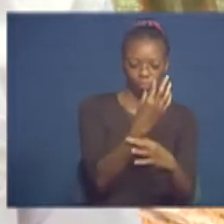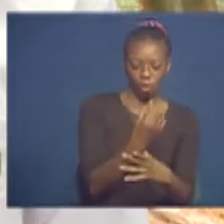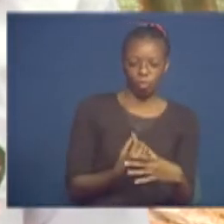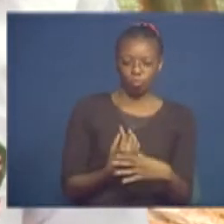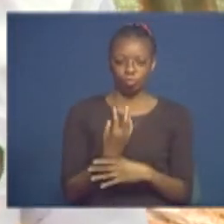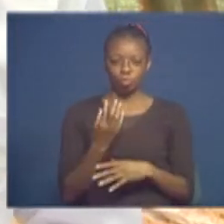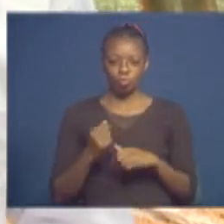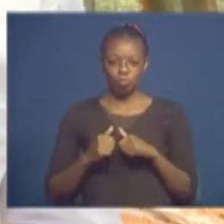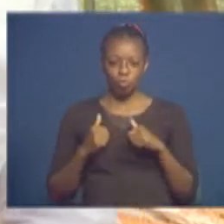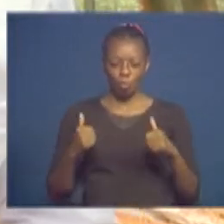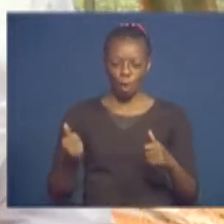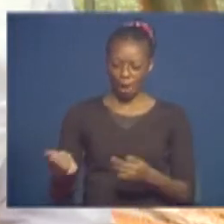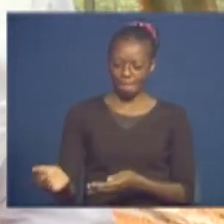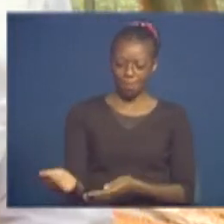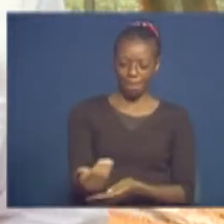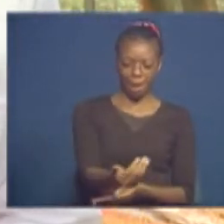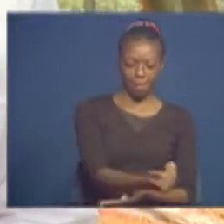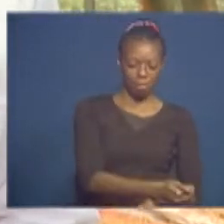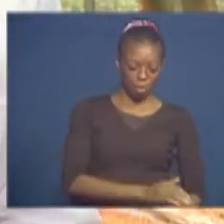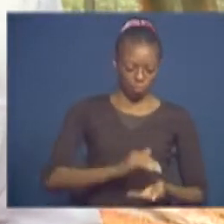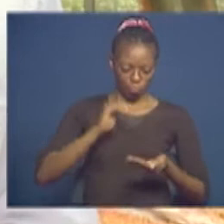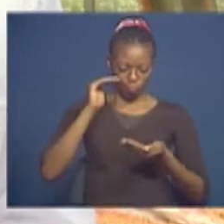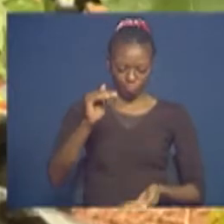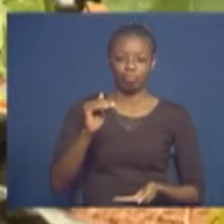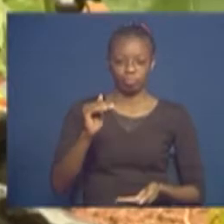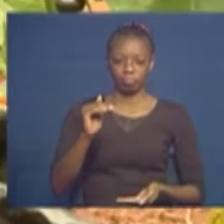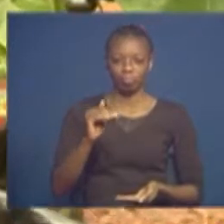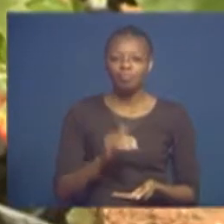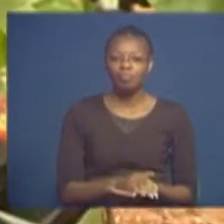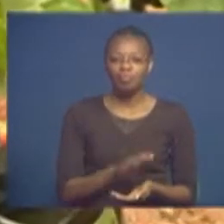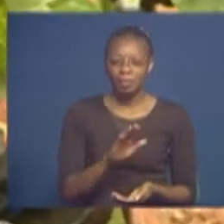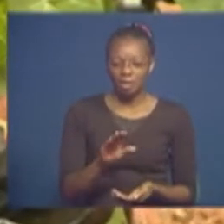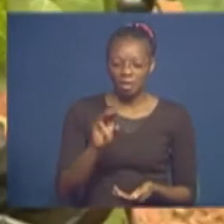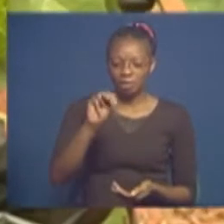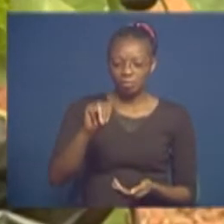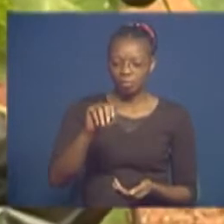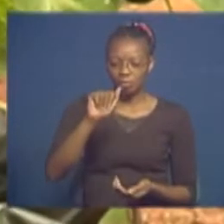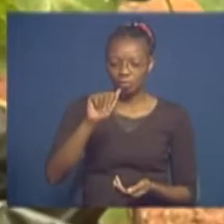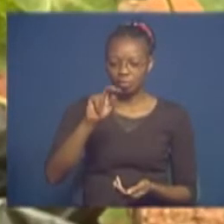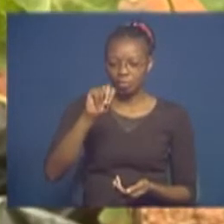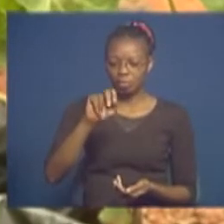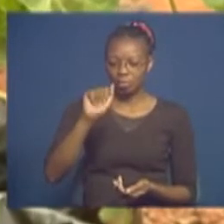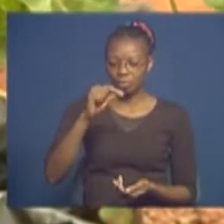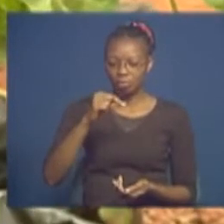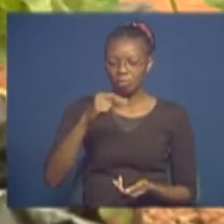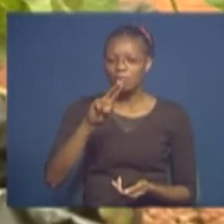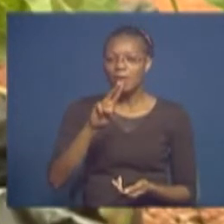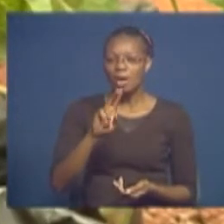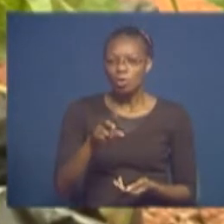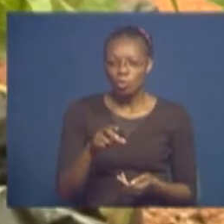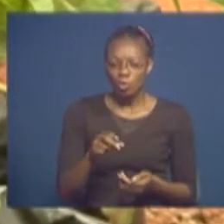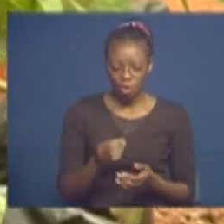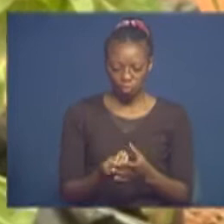kujaminate na ikupatie yale mazao ambayo unatarajia. Jinsi managu inavyokomaa, tunda lake